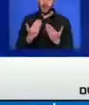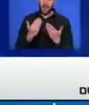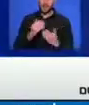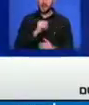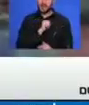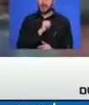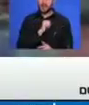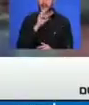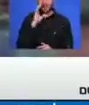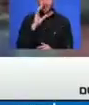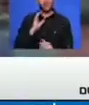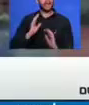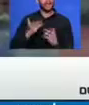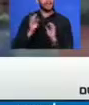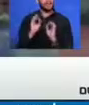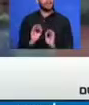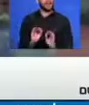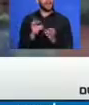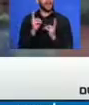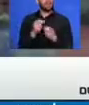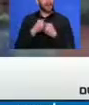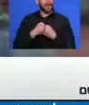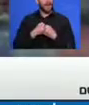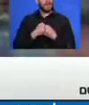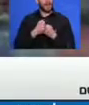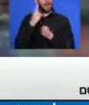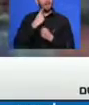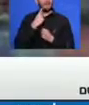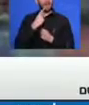יהיה לראות איך באמת ניתן יהיה להילחם בקרטלים, שהם הרבה